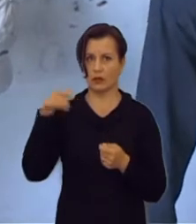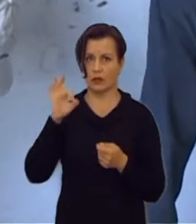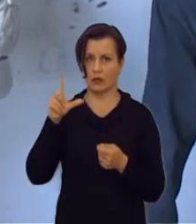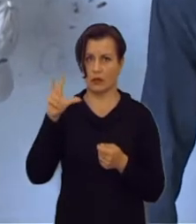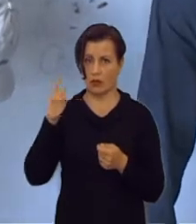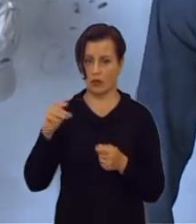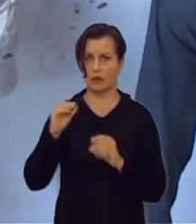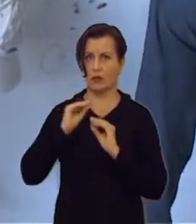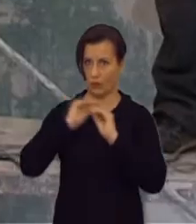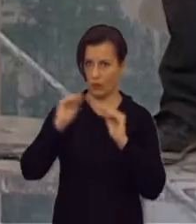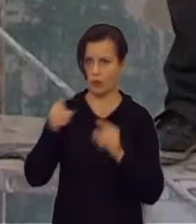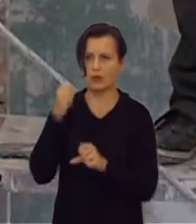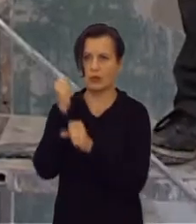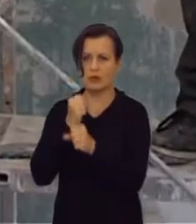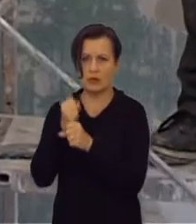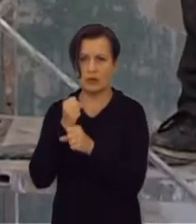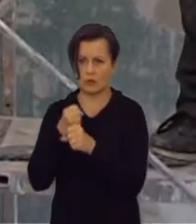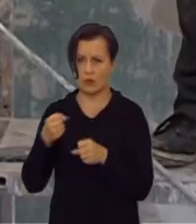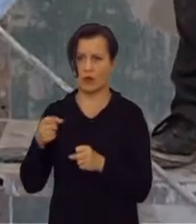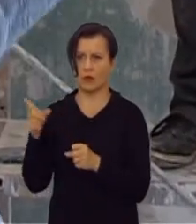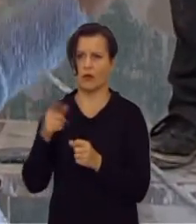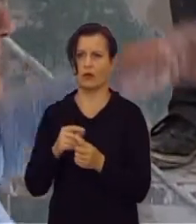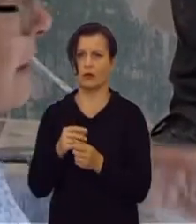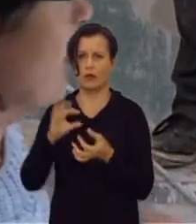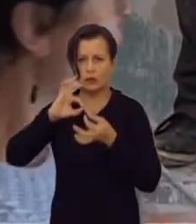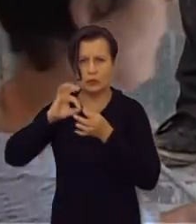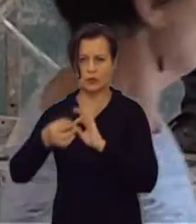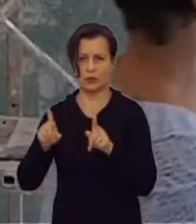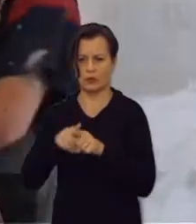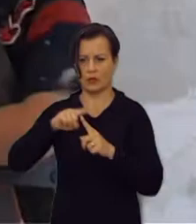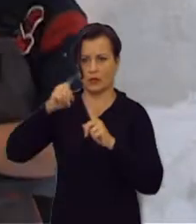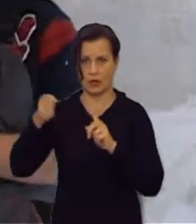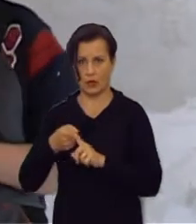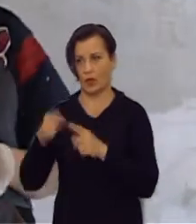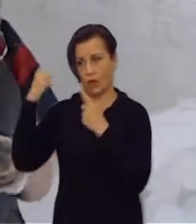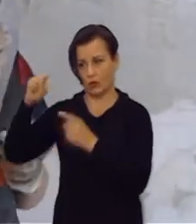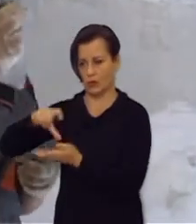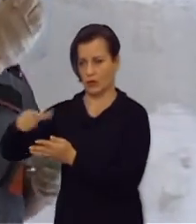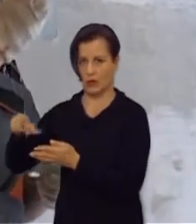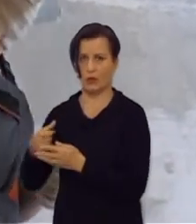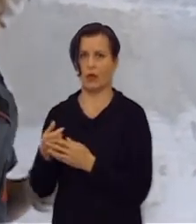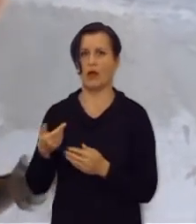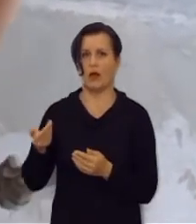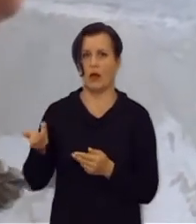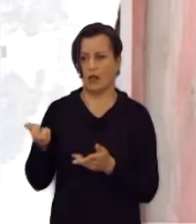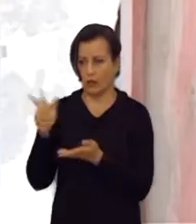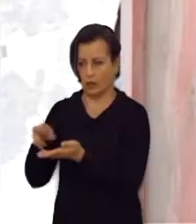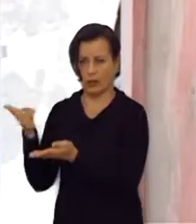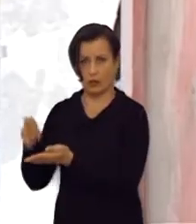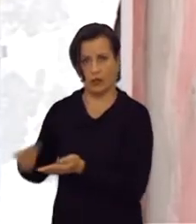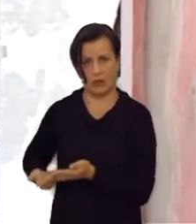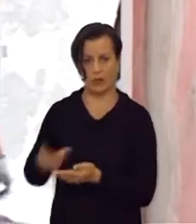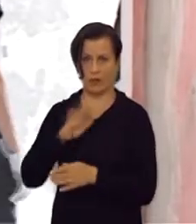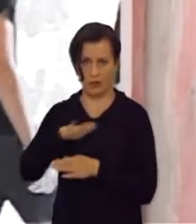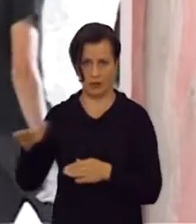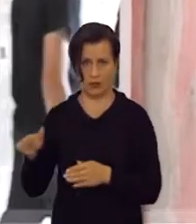Nijolės Petrusevičienės dirba ne tik kruopščiai, bet ir labai tvarkingai, nes kituose kambariuose gyvena vaikai. Aš manau, kad